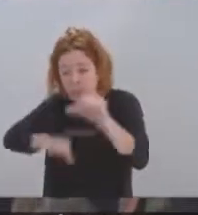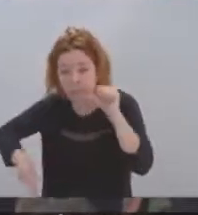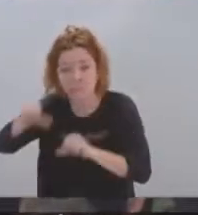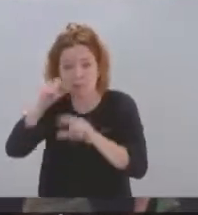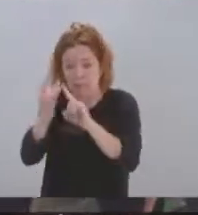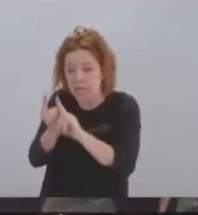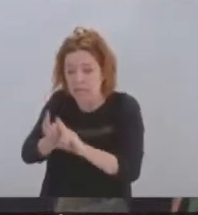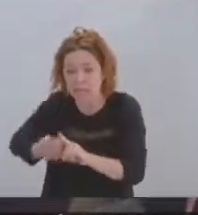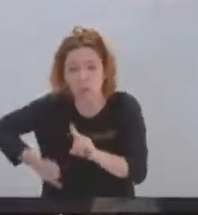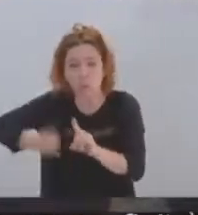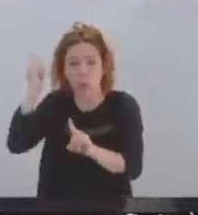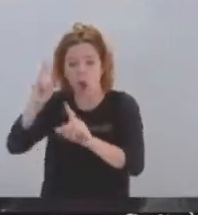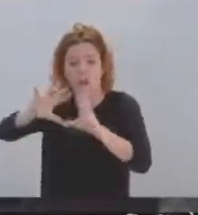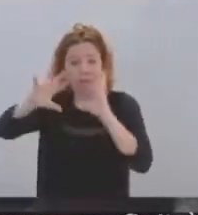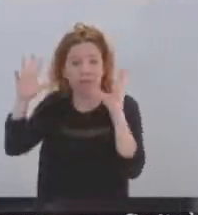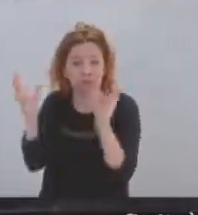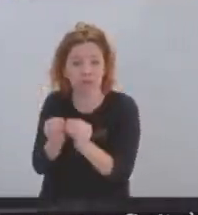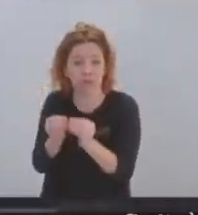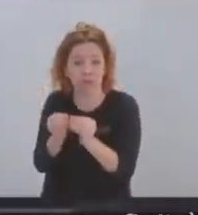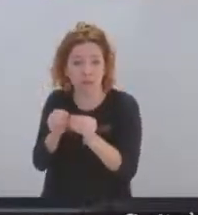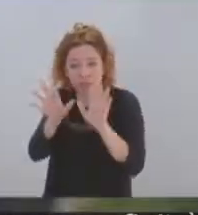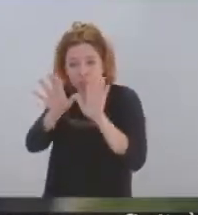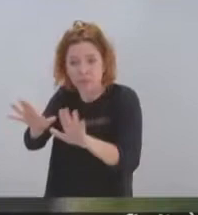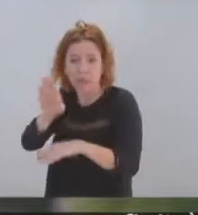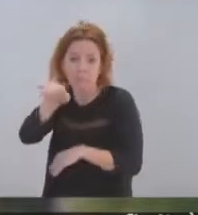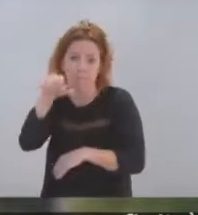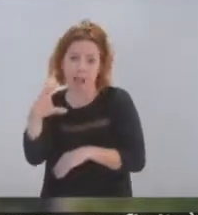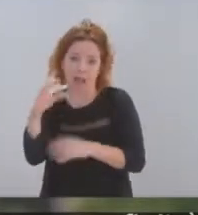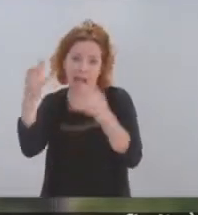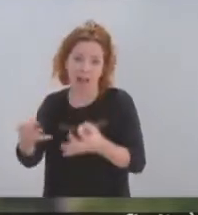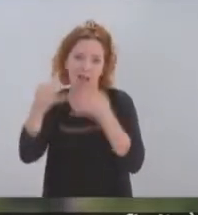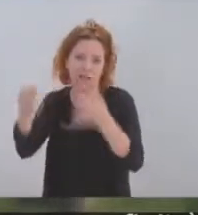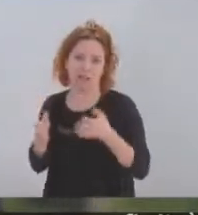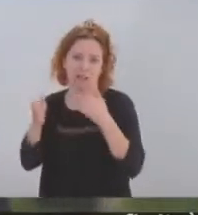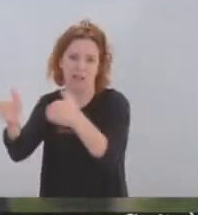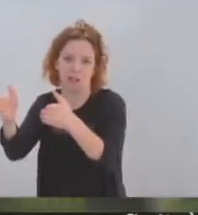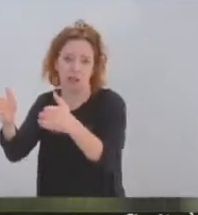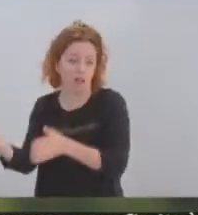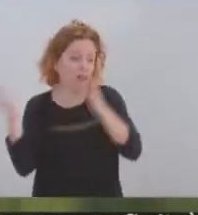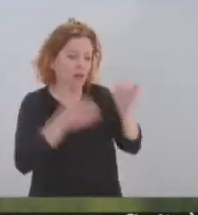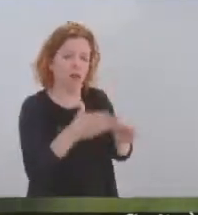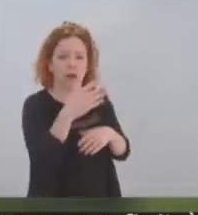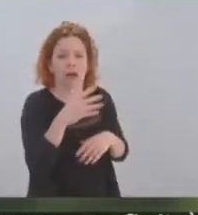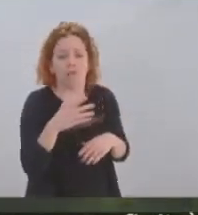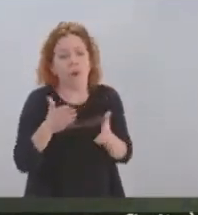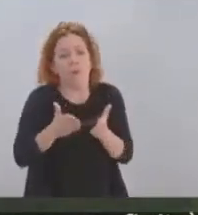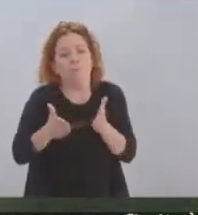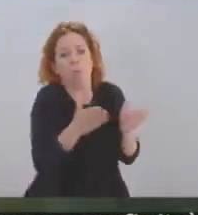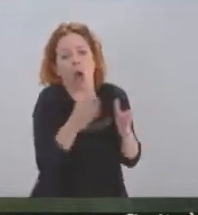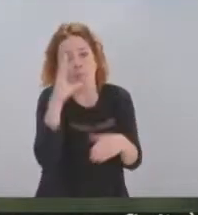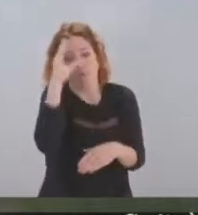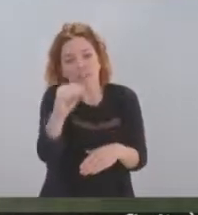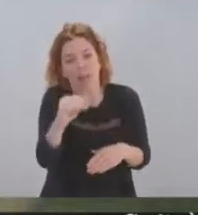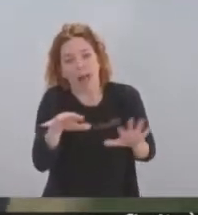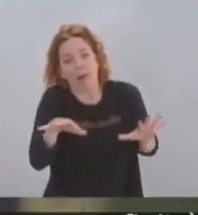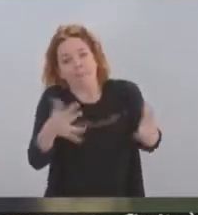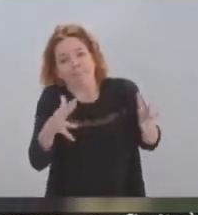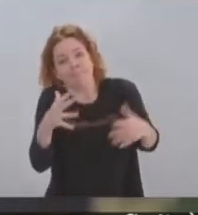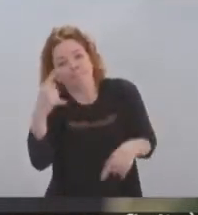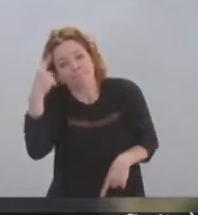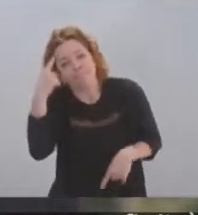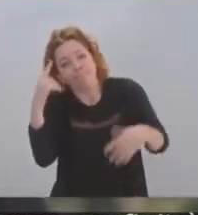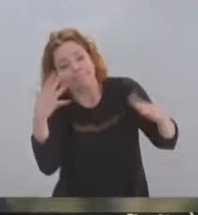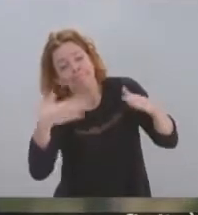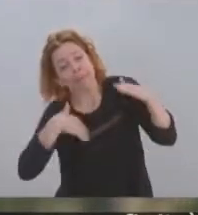de bachelier professionnel, de responsable de maintenance des systèmes automatisés, que sais-je encore, d'électrotechniciens,